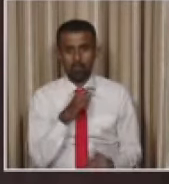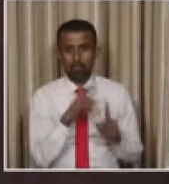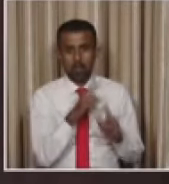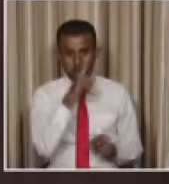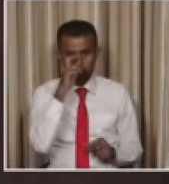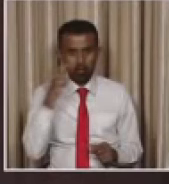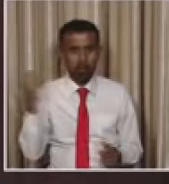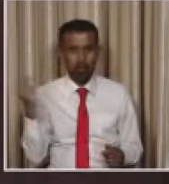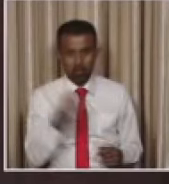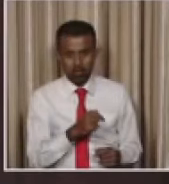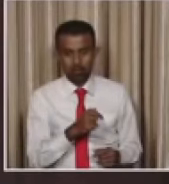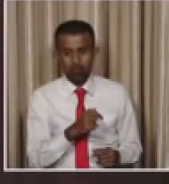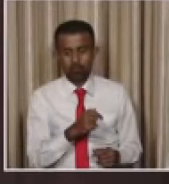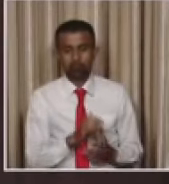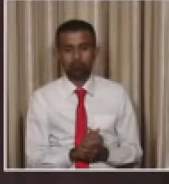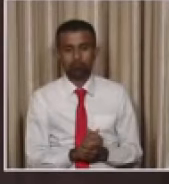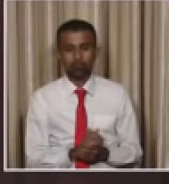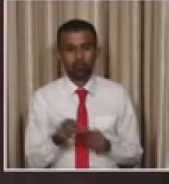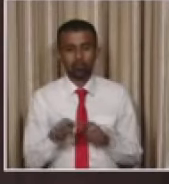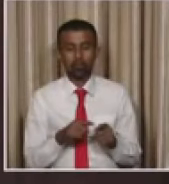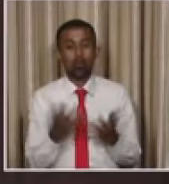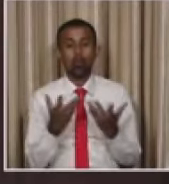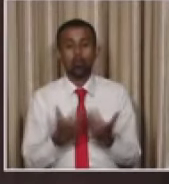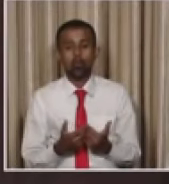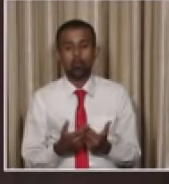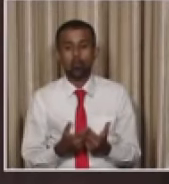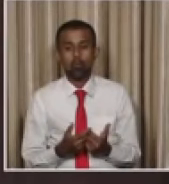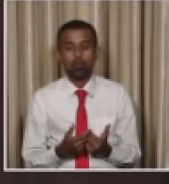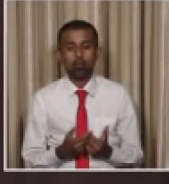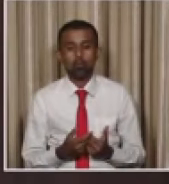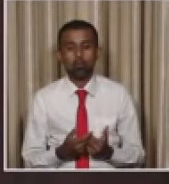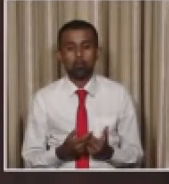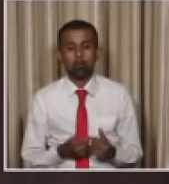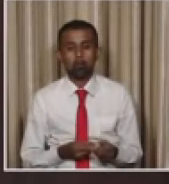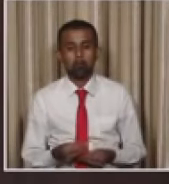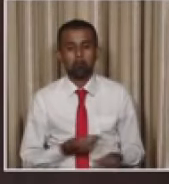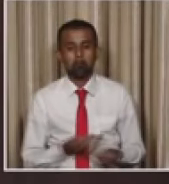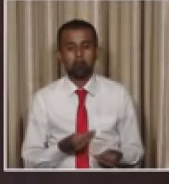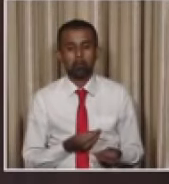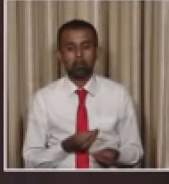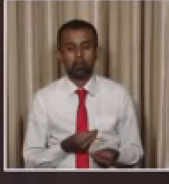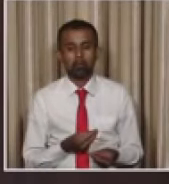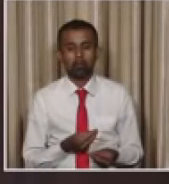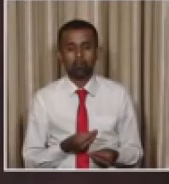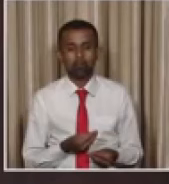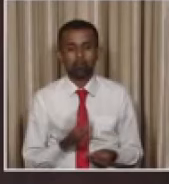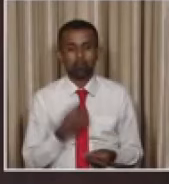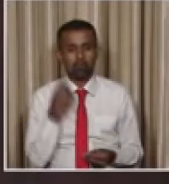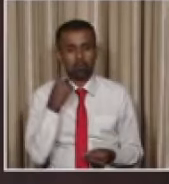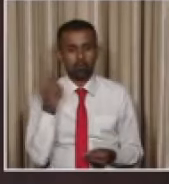or Nagila. I think Oyvita Cochera Vitra Ateata Gandu Corpati, Atari Aizekila